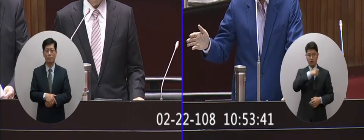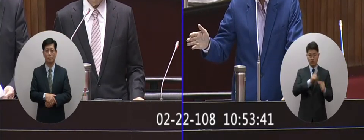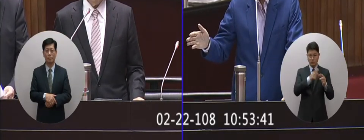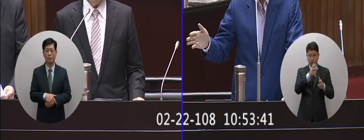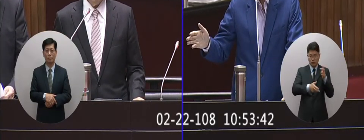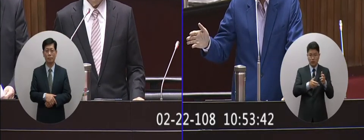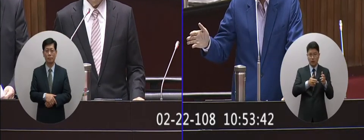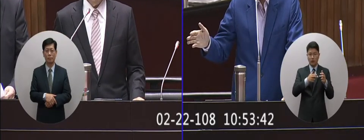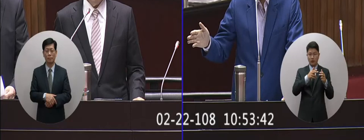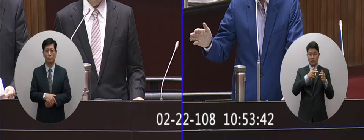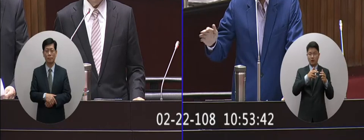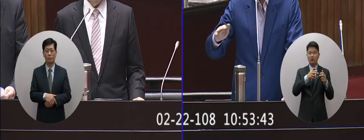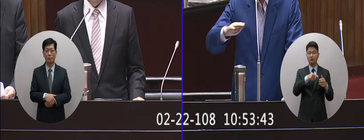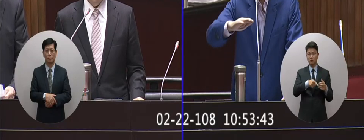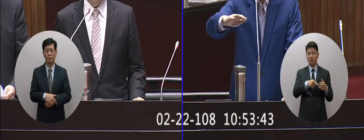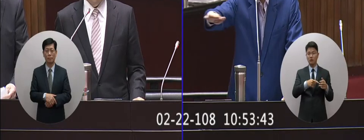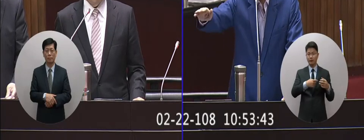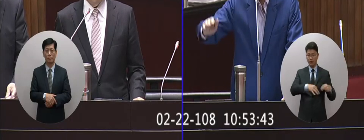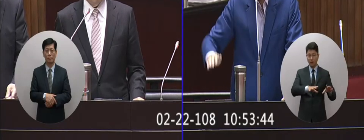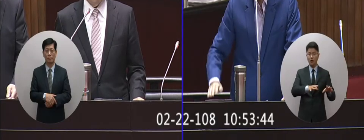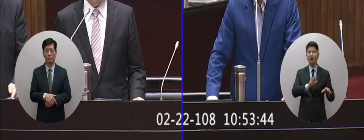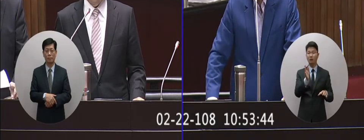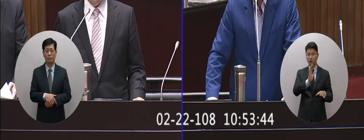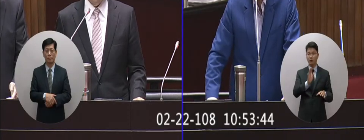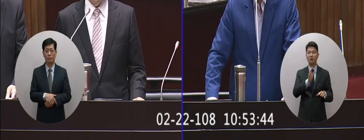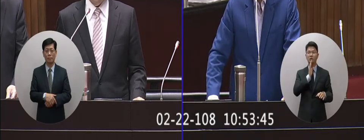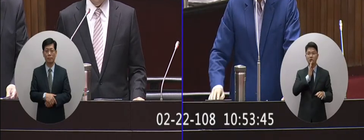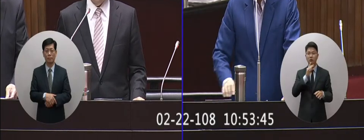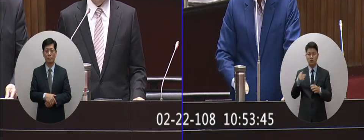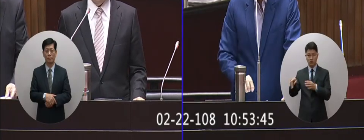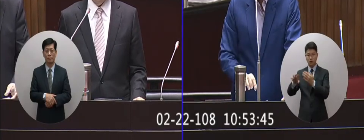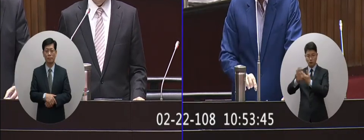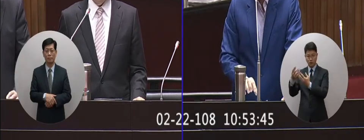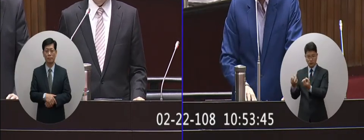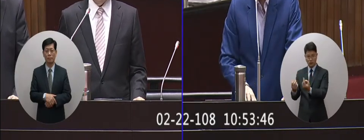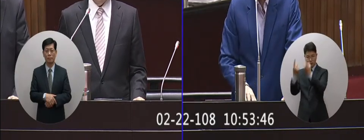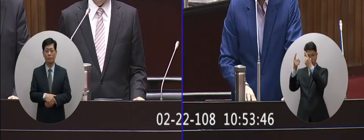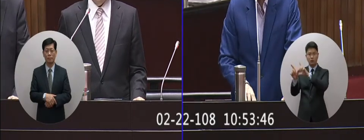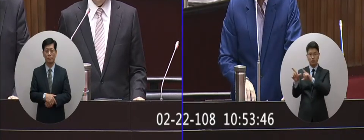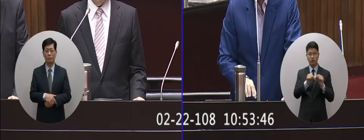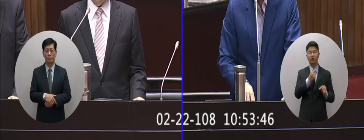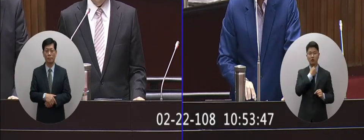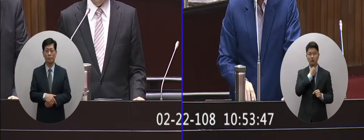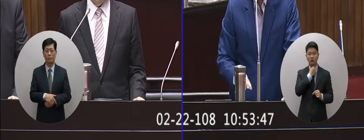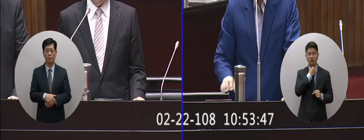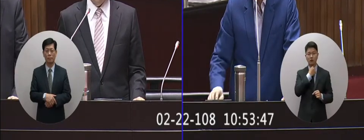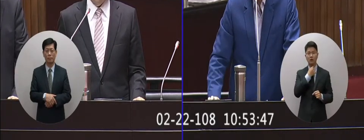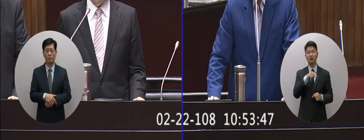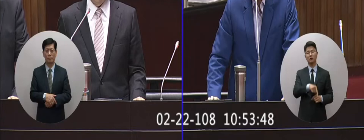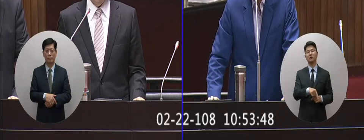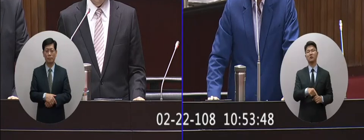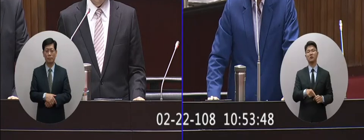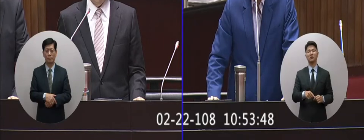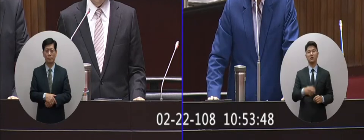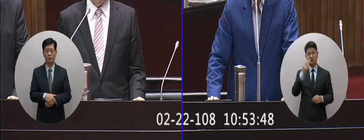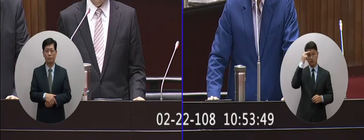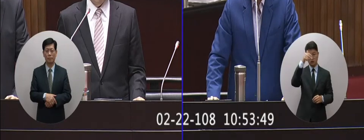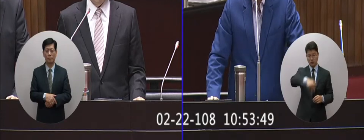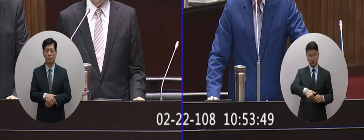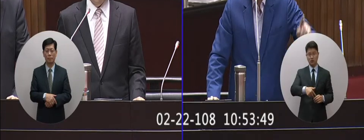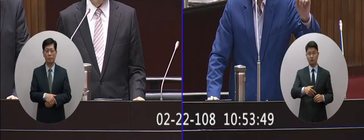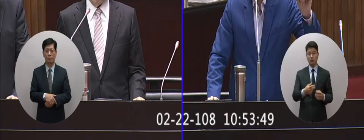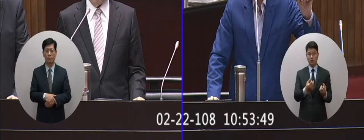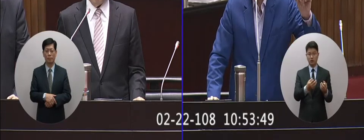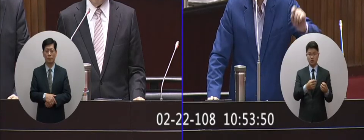台，它就必须得按照市场机制。那请问涨又涨，下礼拜会涨